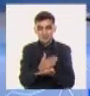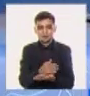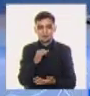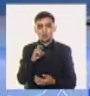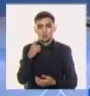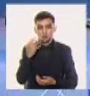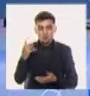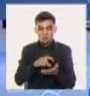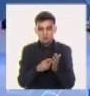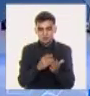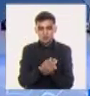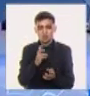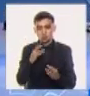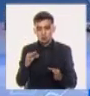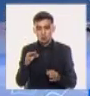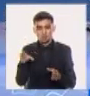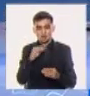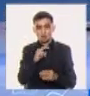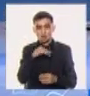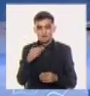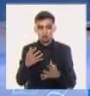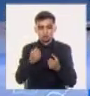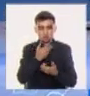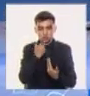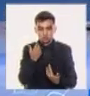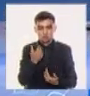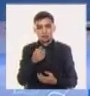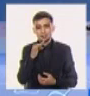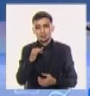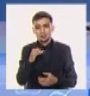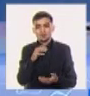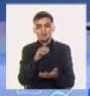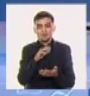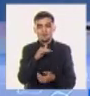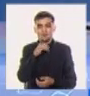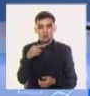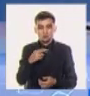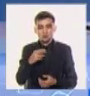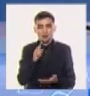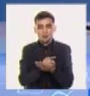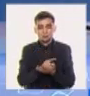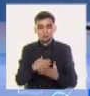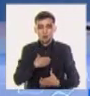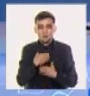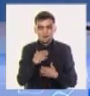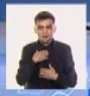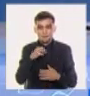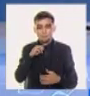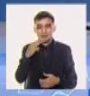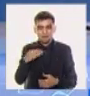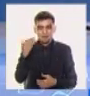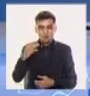из-за бюрократии клиника пока не принимает пациентов с COVID. Алматинский филиал Фонда обязательного медицинского страхования не подписывает договор